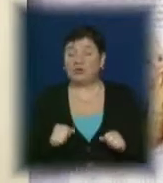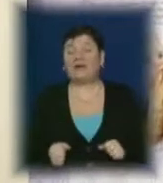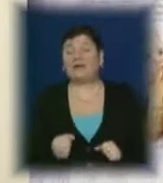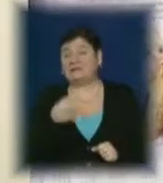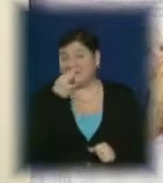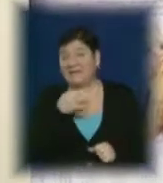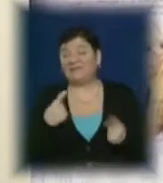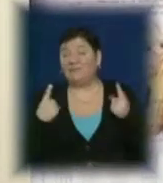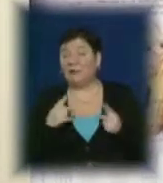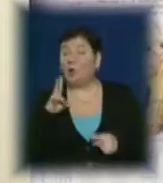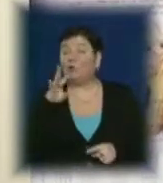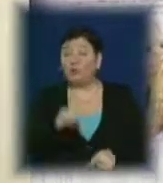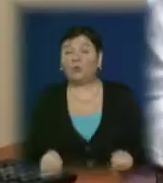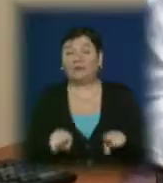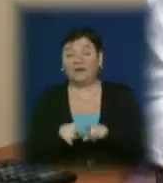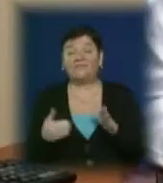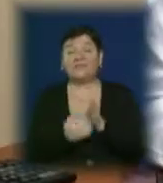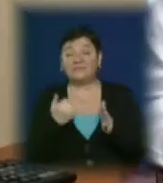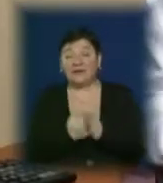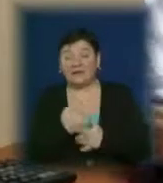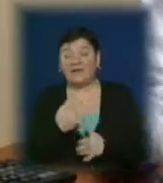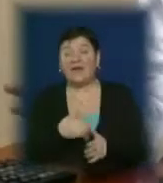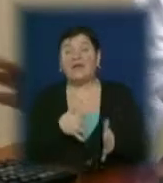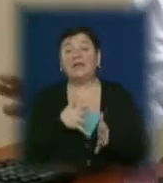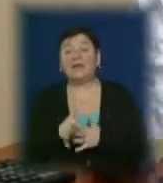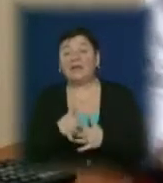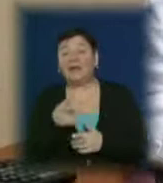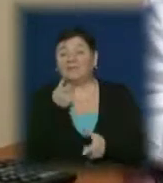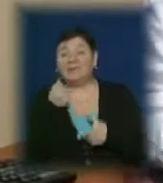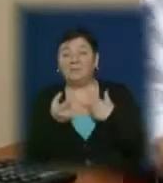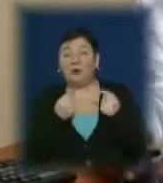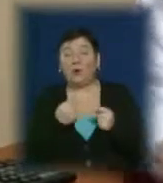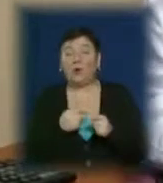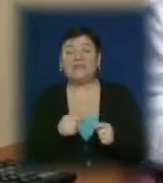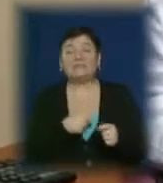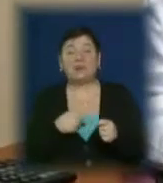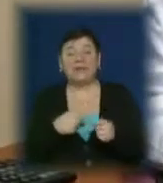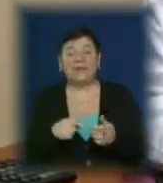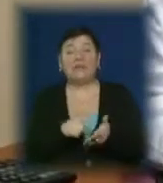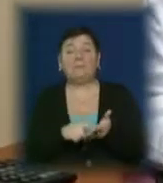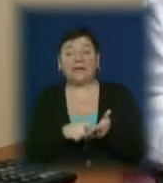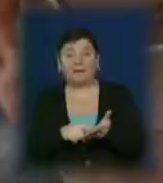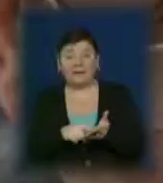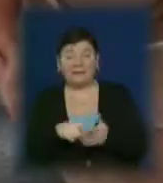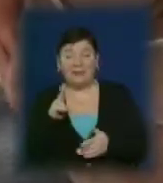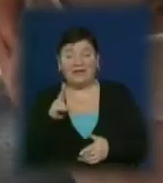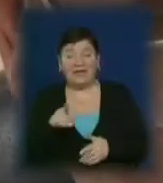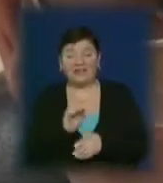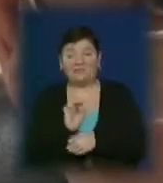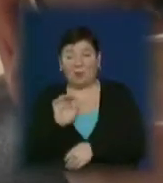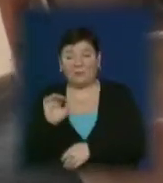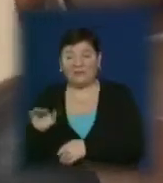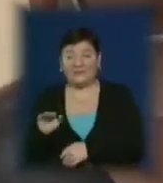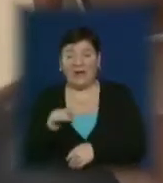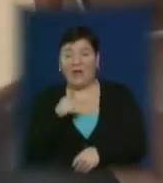є недостатньою, адже більша частина цих коштів йде на оплату дрібного інструментарію та медикаментів імпортного виробництва. Але